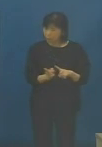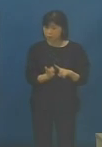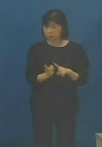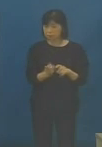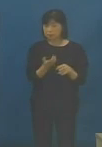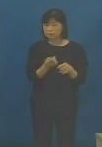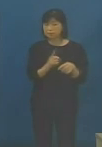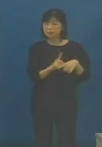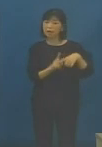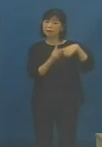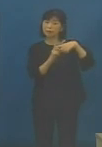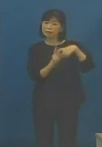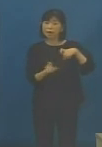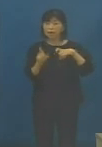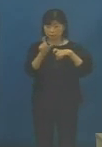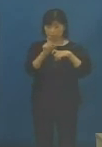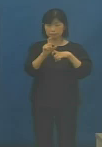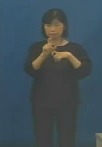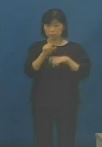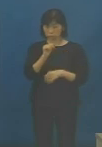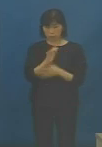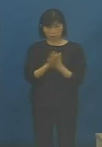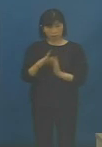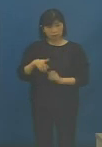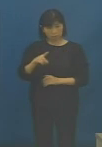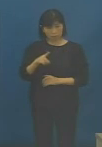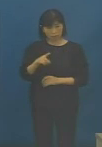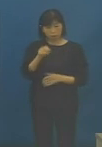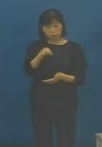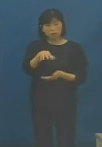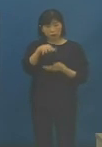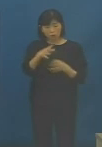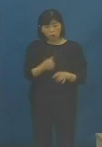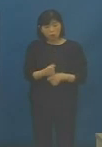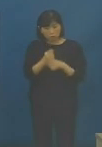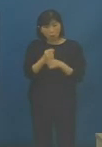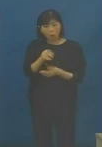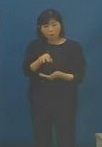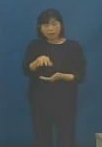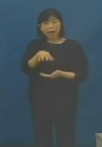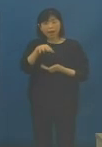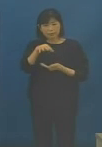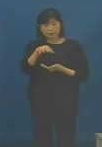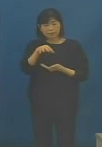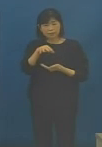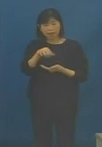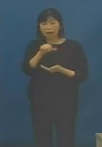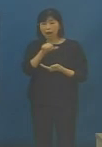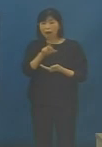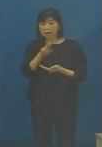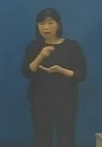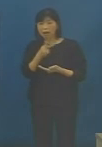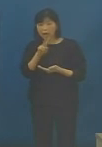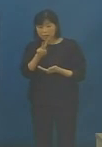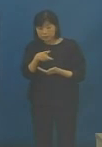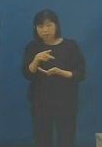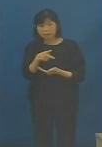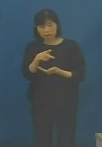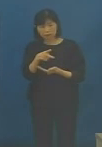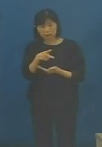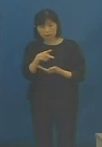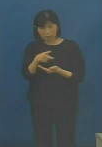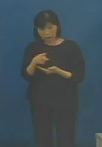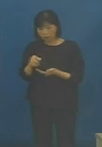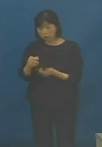多分本件として初めてですけども、売上の総利益、いわゆる粗利が、これは経費をのざっと除いたところ